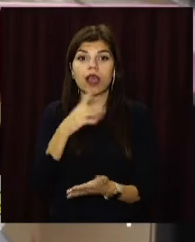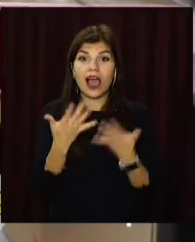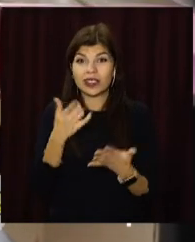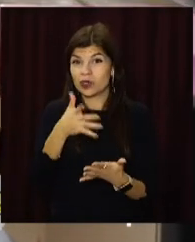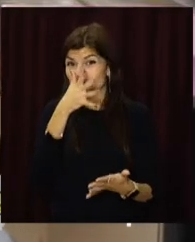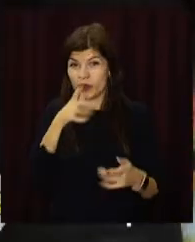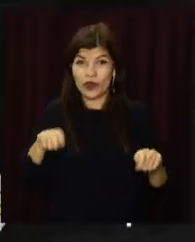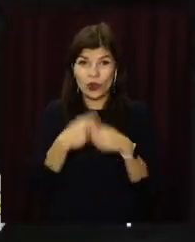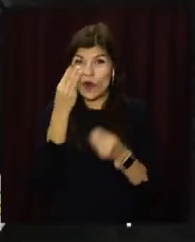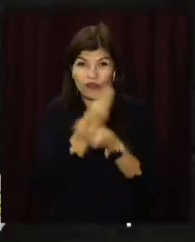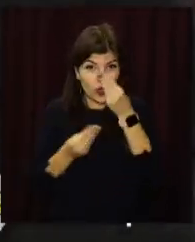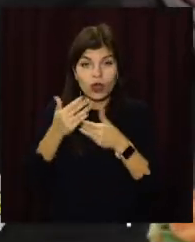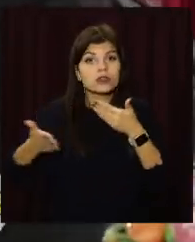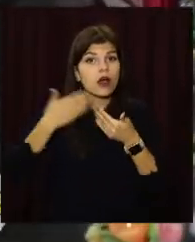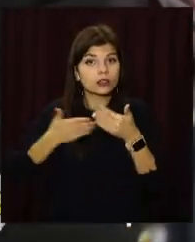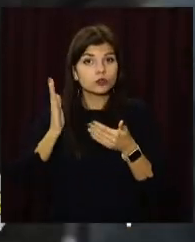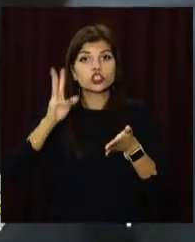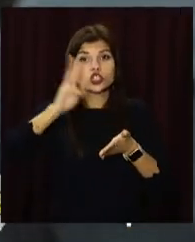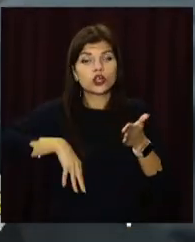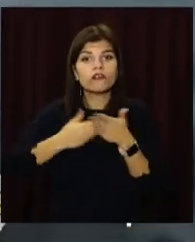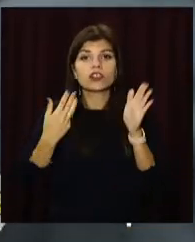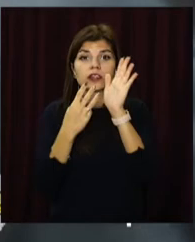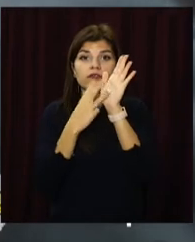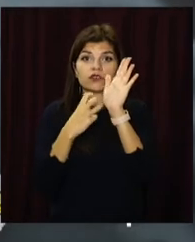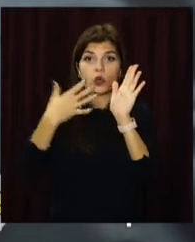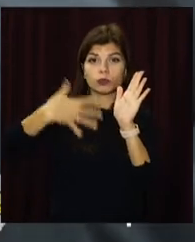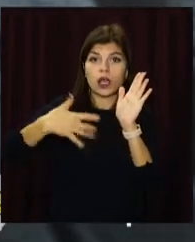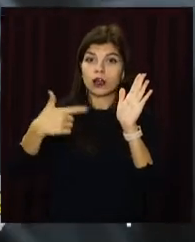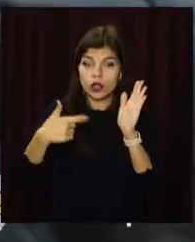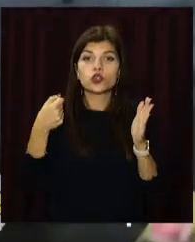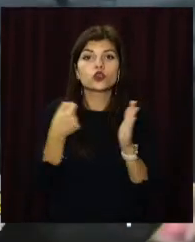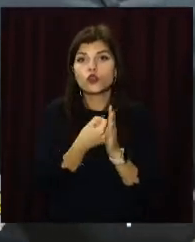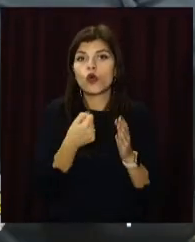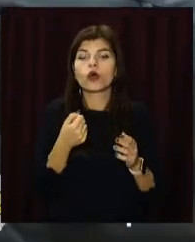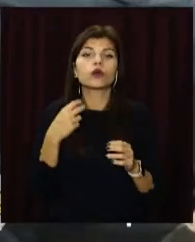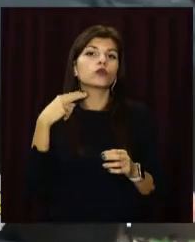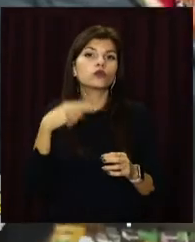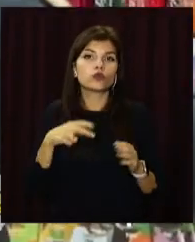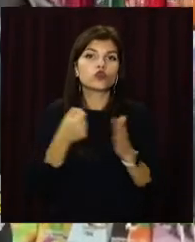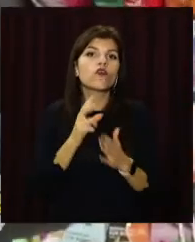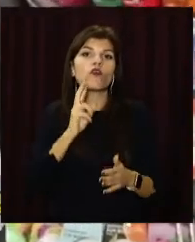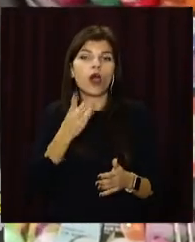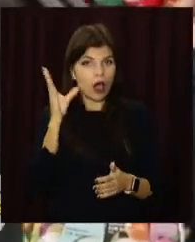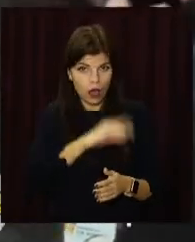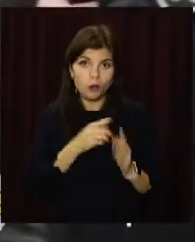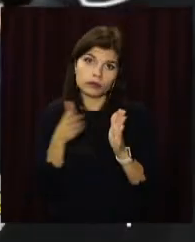підробок передбачене покарання – від штрафу до 850 гривень до обмеження волі до 2 років.